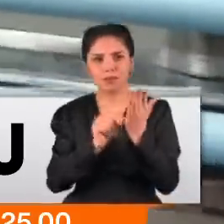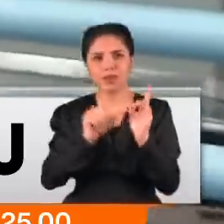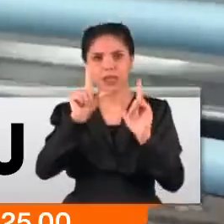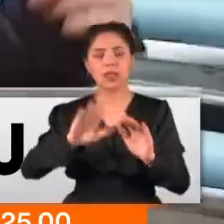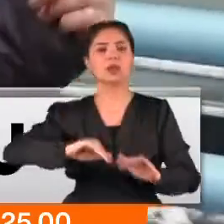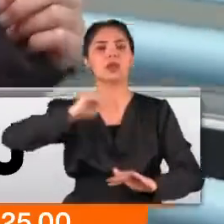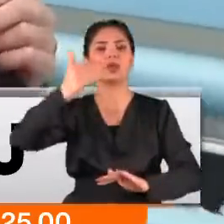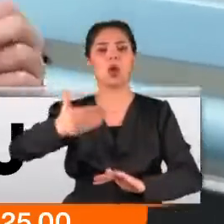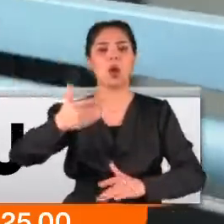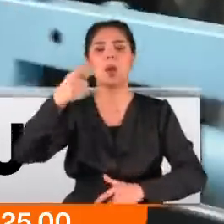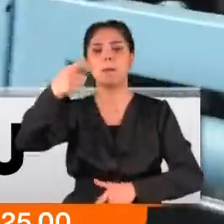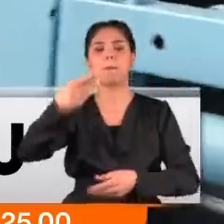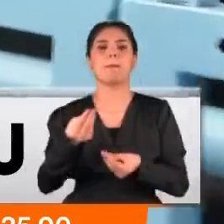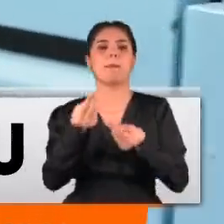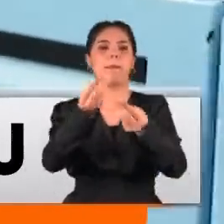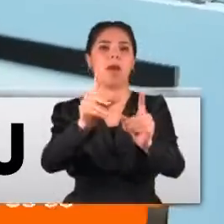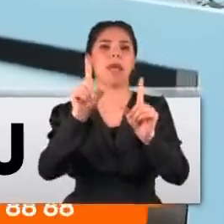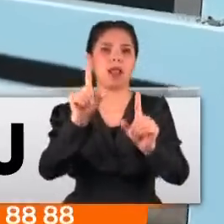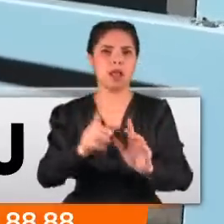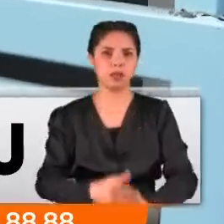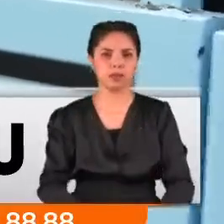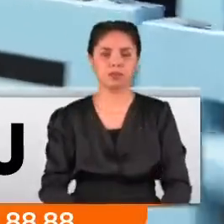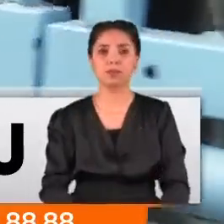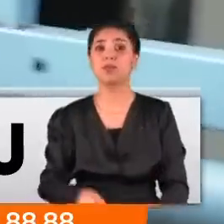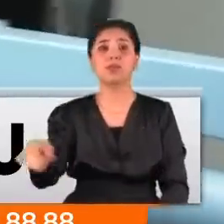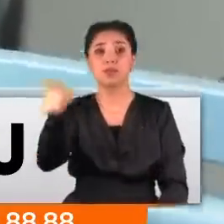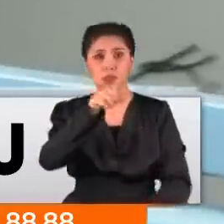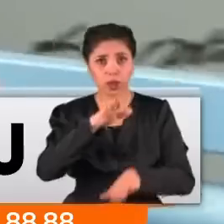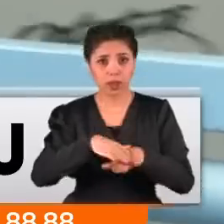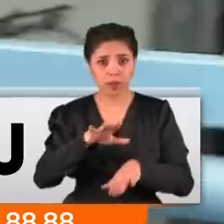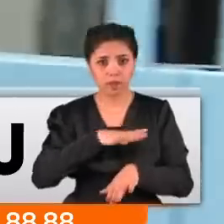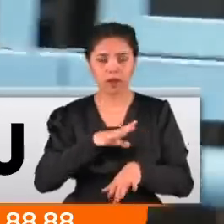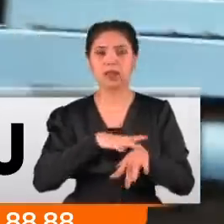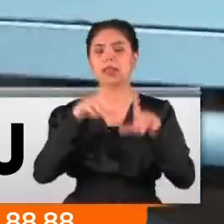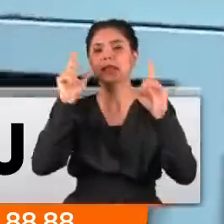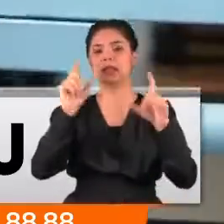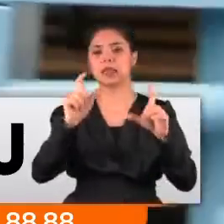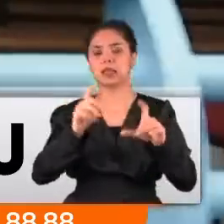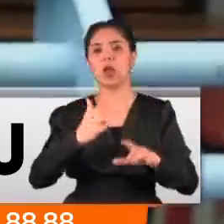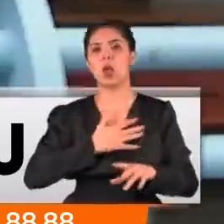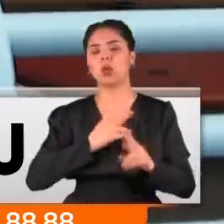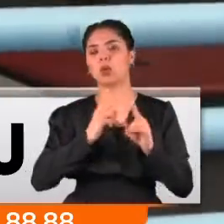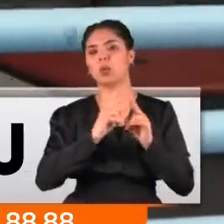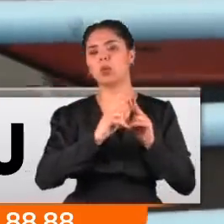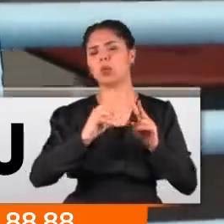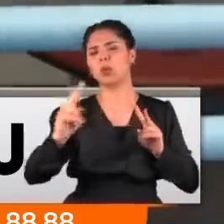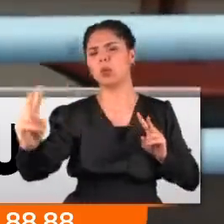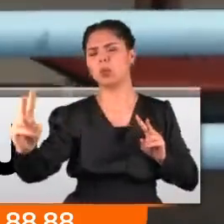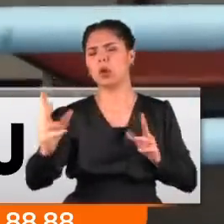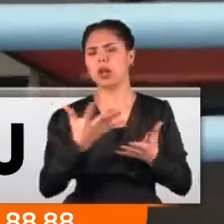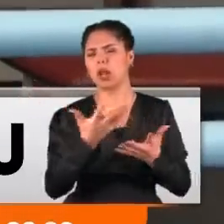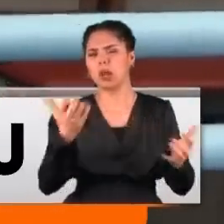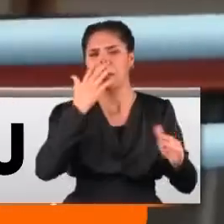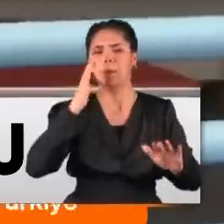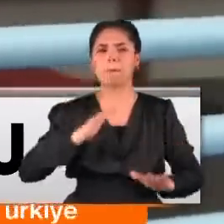ardından da bankolara teslim etmeniz gerekiyor tabi bunları yaparken sosyal güvenlik kurumları önünde oluşacak büyük kalabalığı